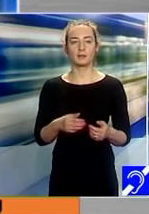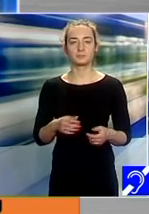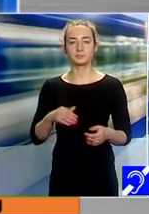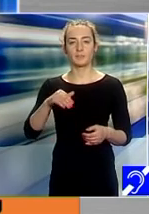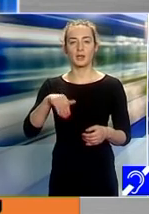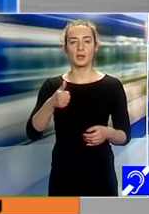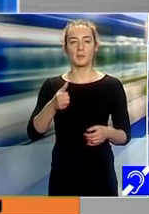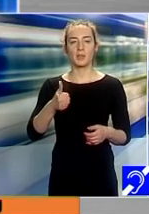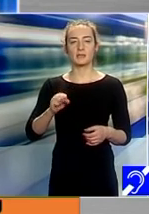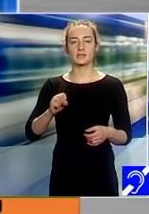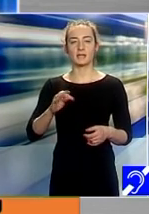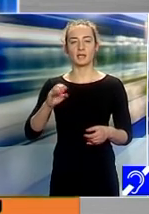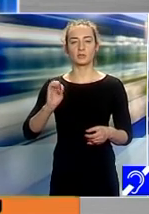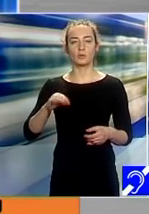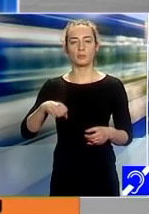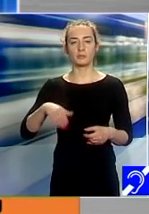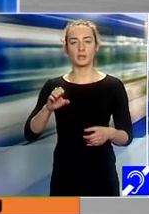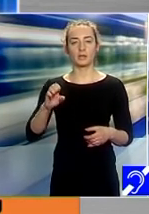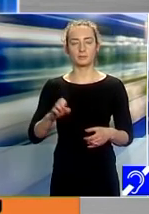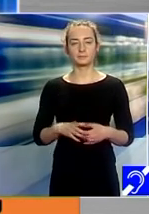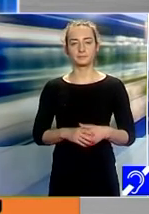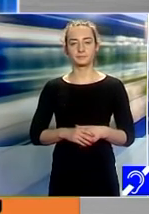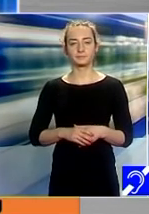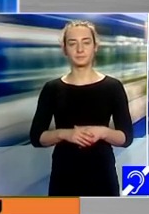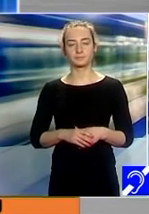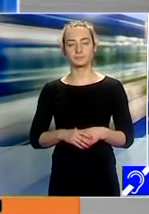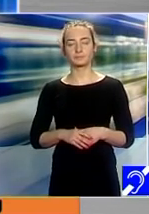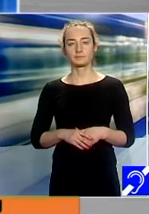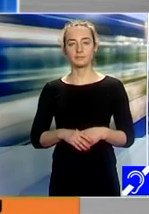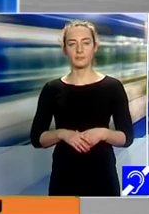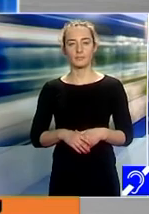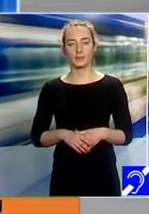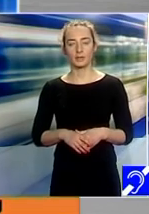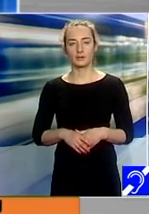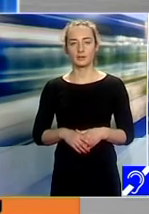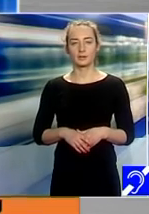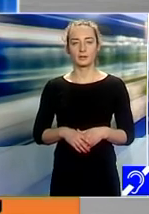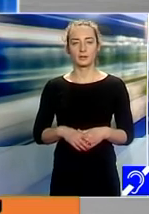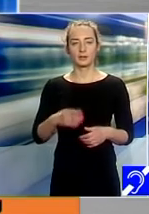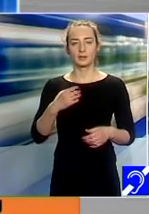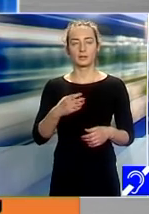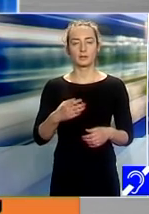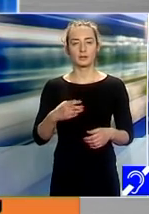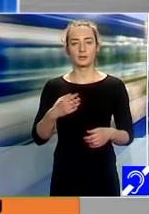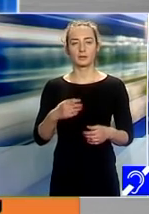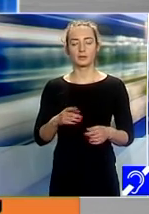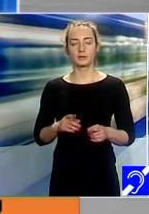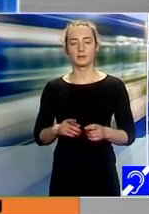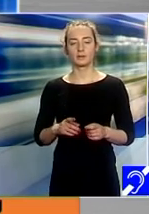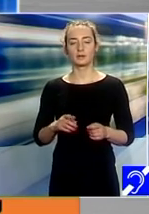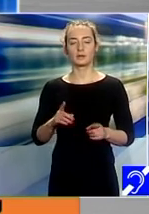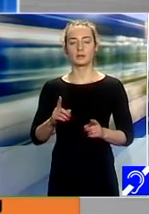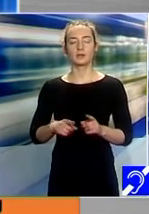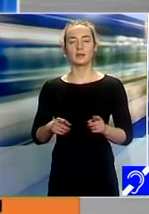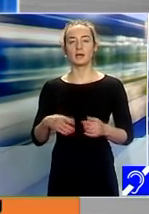care au o indicație absolută de reconstrucție. Pentru că, într-adevăr, acolo ești aproape 90% sigur, dacă nu greșesc, nu,